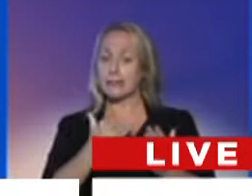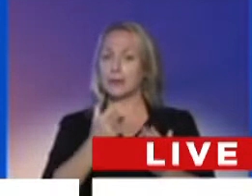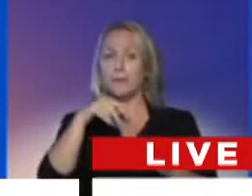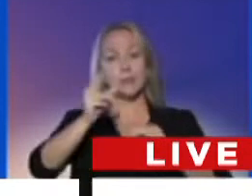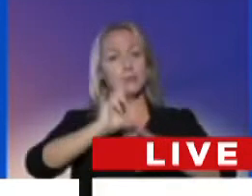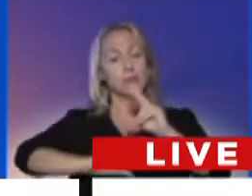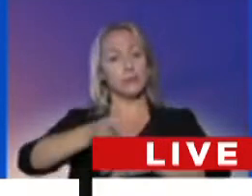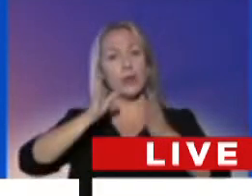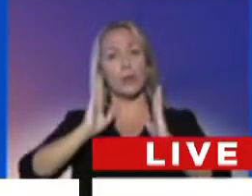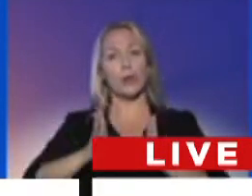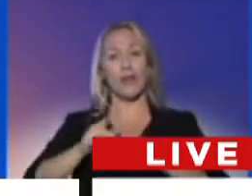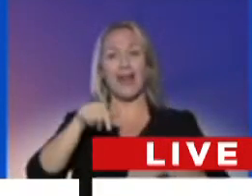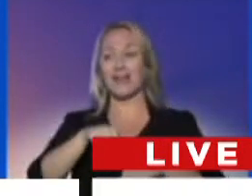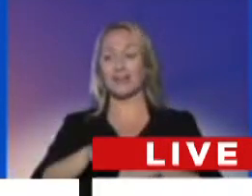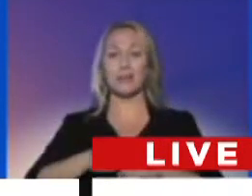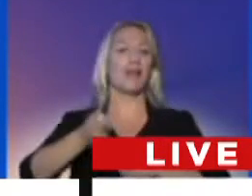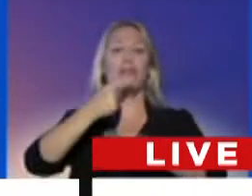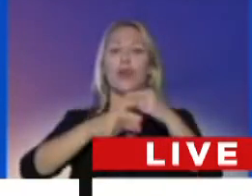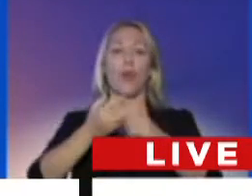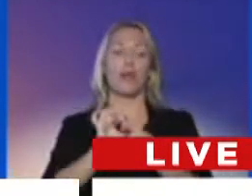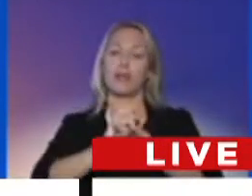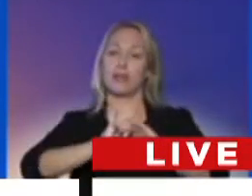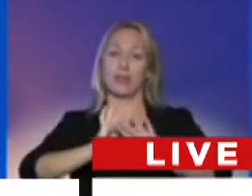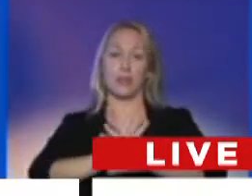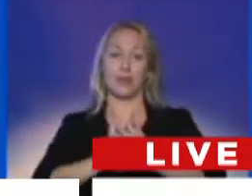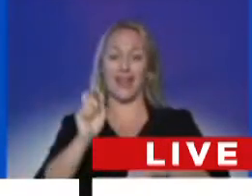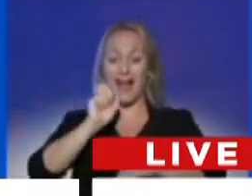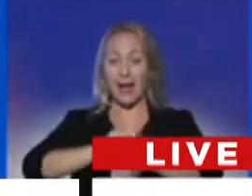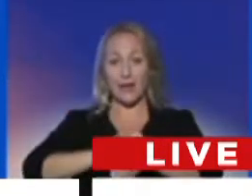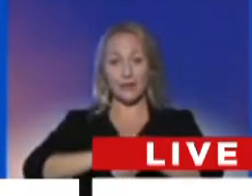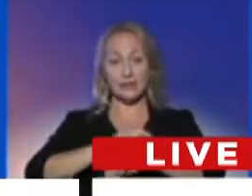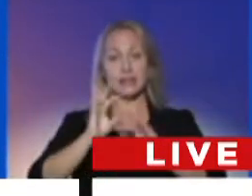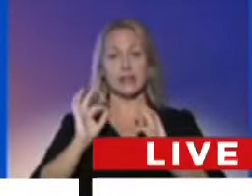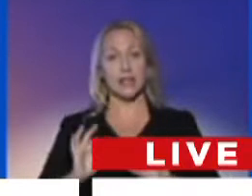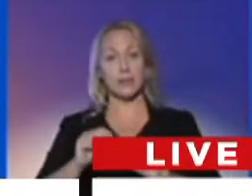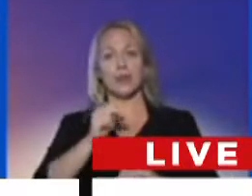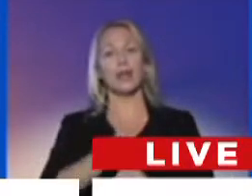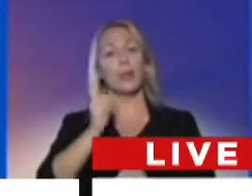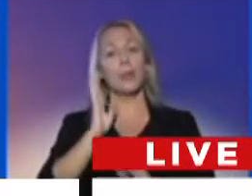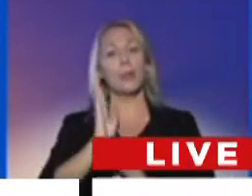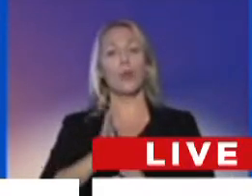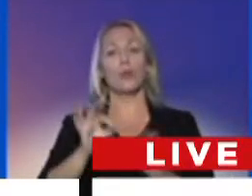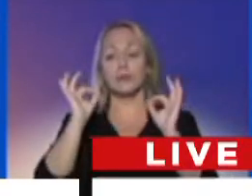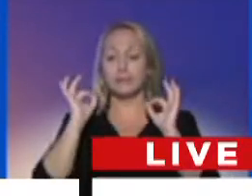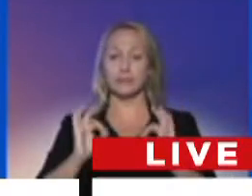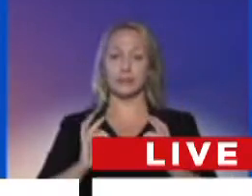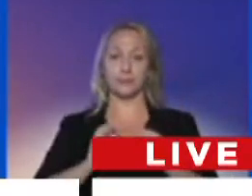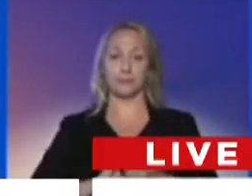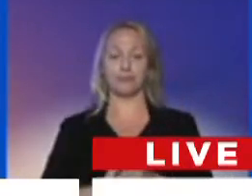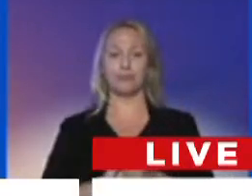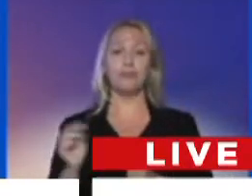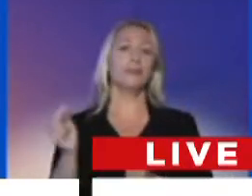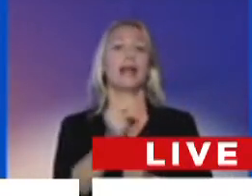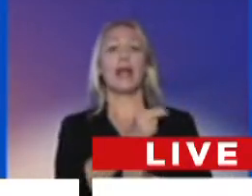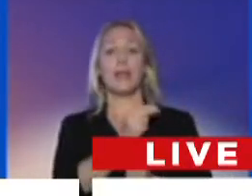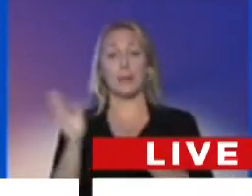καμία δικαιολογία αυτή τη στιγμή και σε αυτή τη συγκυρία αυτό να μην γίνει πράξη. Έρχομαι τώρα στα ζητήματα της